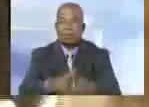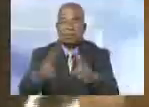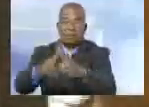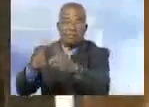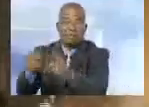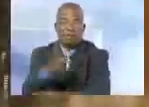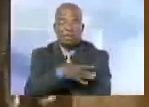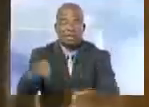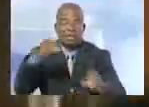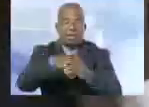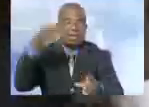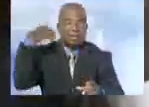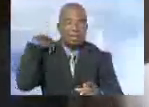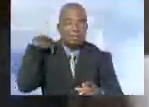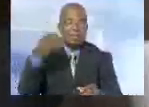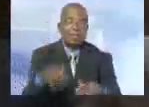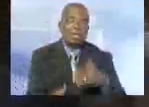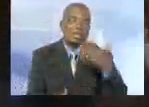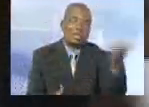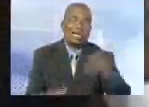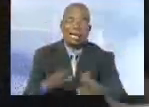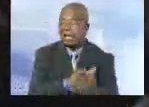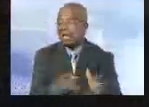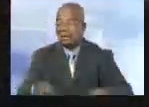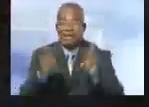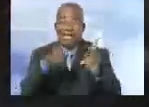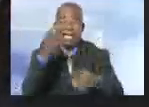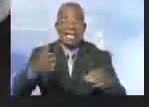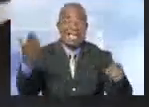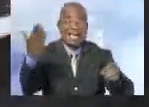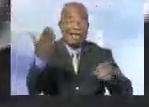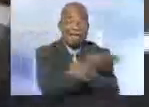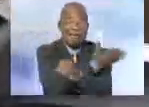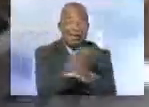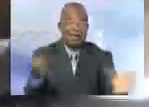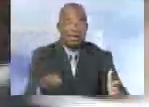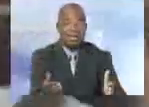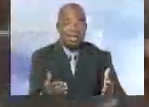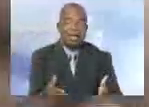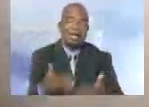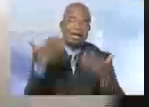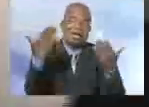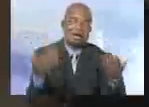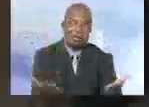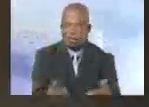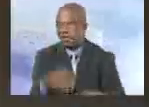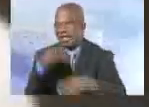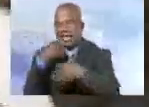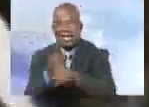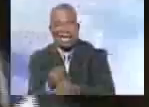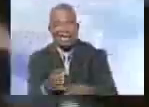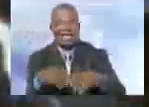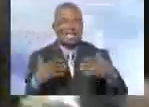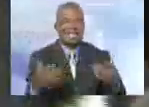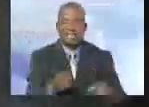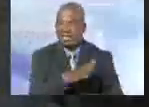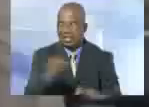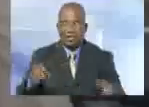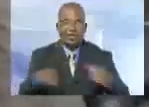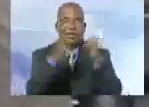à Bamako, le capitaine Sanogo prend officiellement la tête d'un comité de suivi des réformes de l'armée. Il a été officiellement investi par le